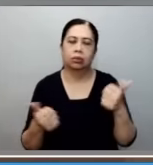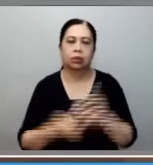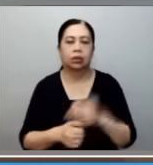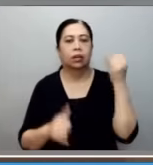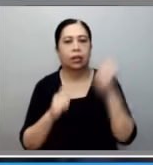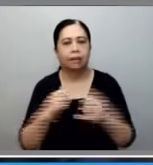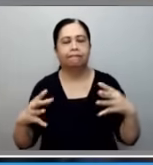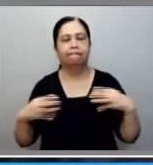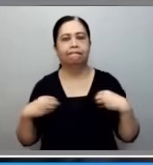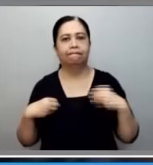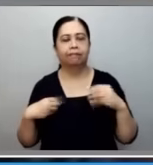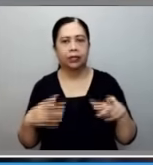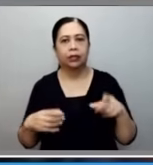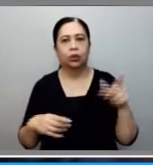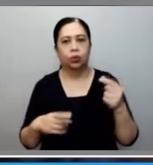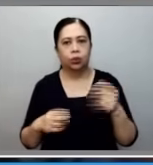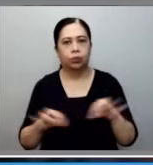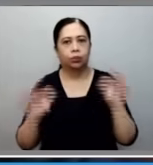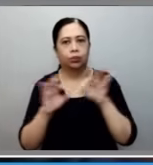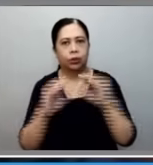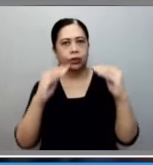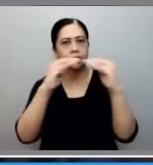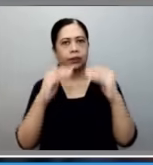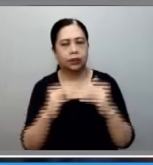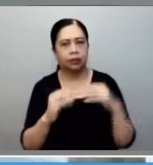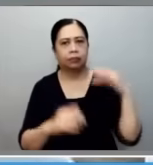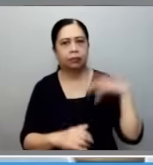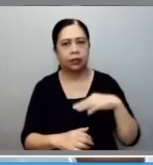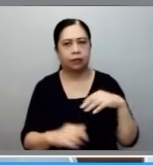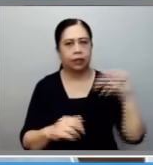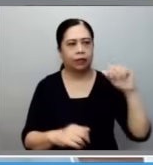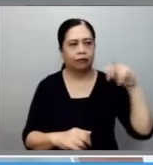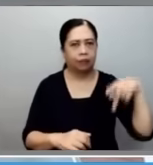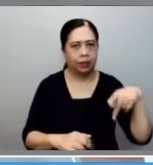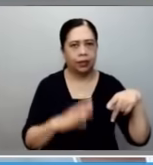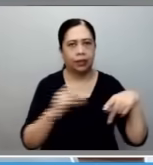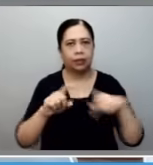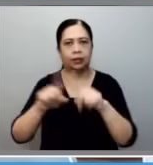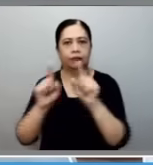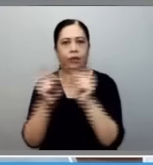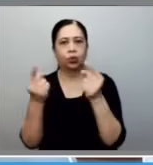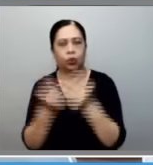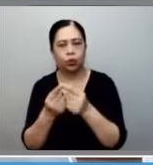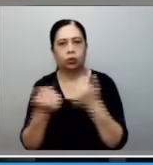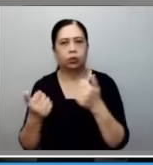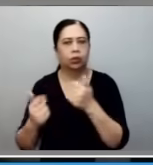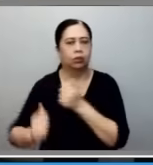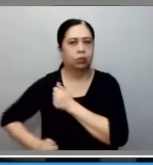pumayag na rin si Salceda basta't magkapareho ng benepisyo ang AFP at ibang grupo ng uniformadong